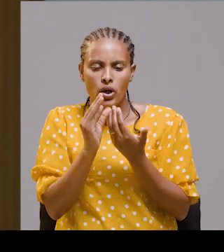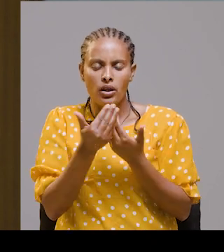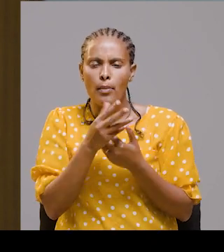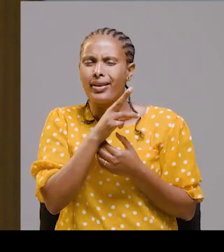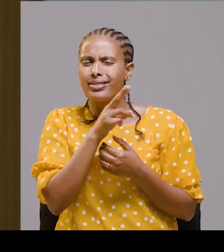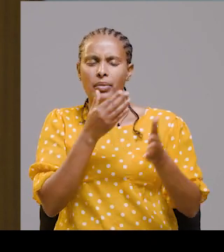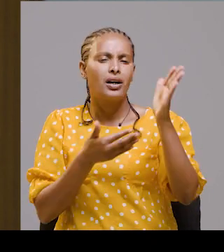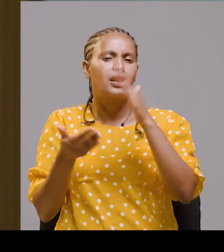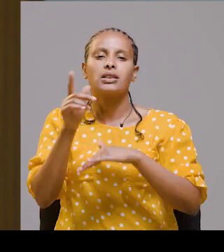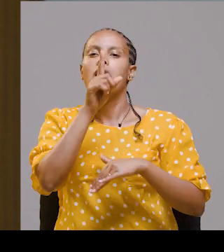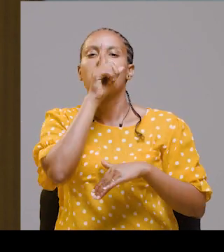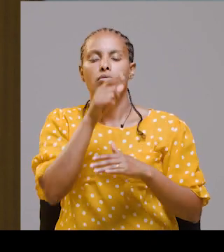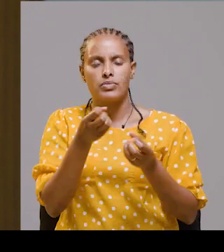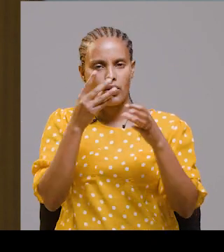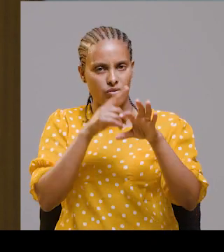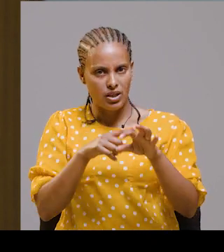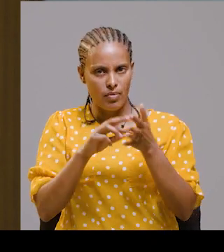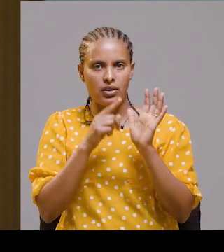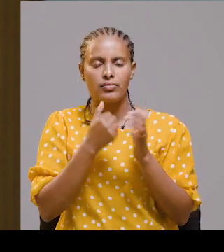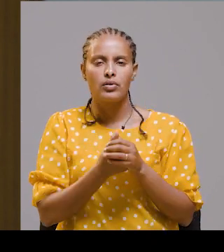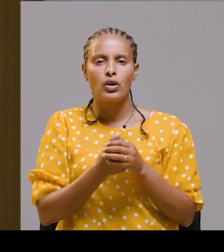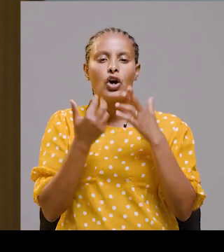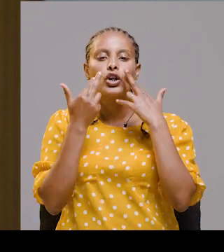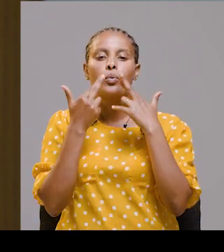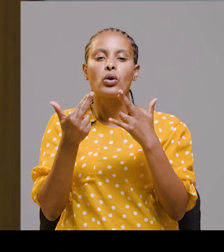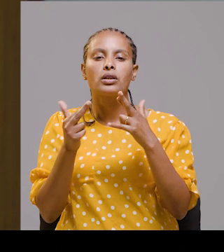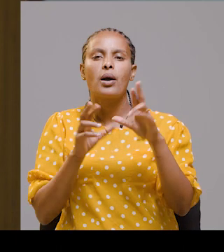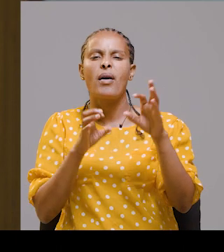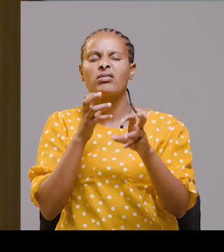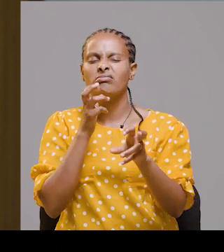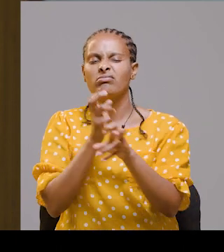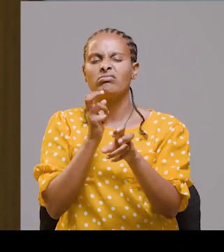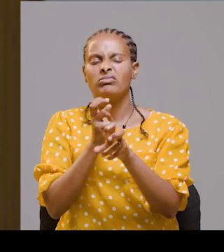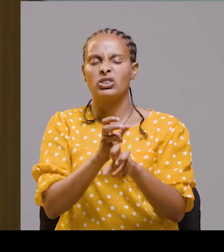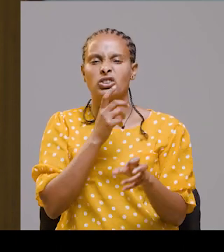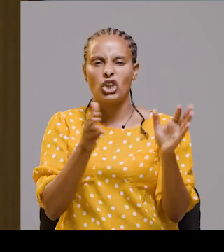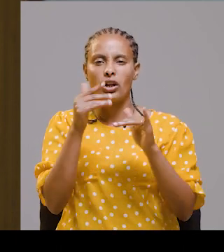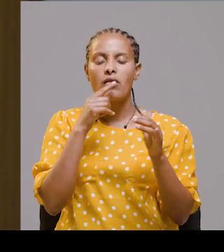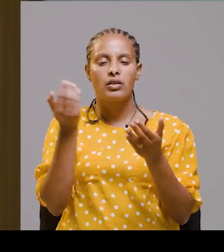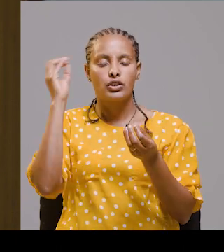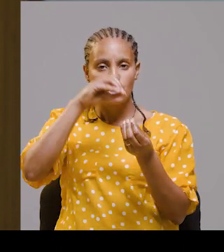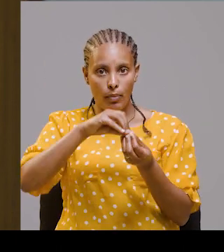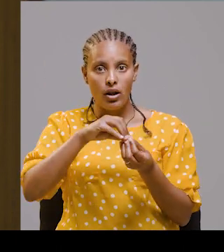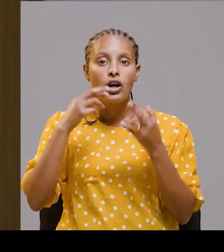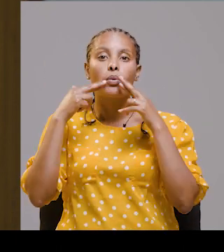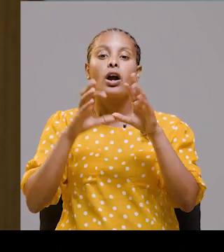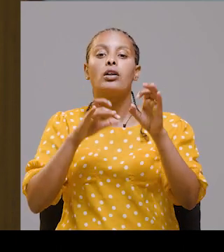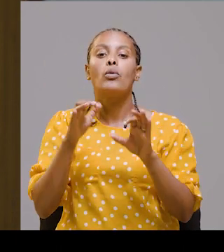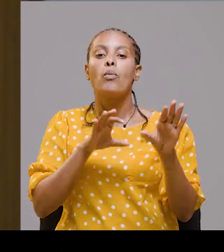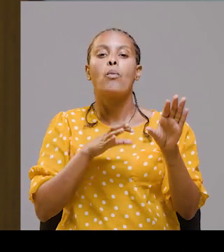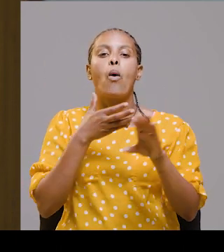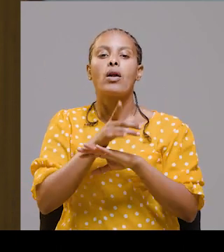ሁኔታ በጣም አስቸጋሪ ነው። አብዛኛውን ጊዜ ሪፖርት ለማድረግ በጣም ይቸገራሉ። ከእንደገና ደግሞ ሪፖርትም ካደረጉ